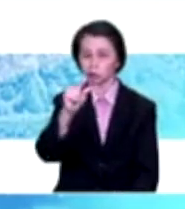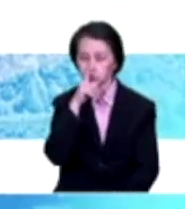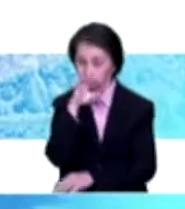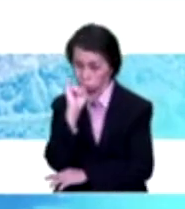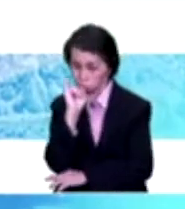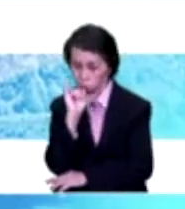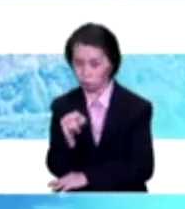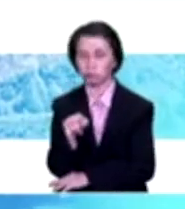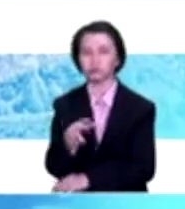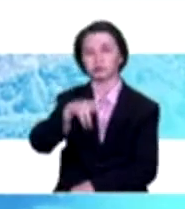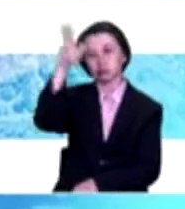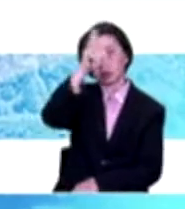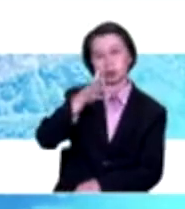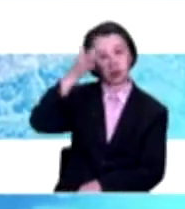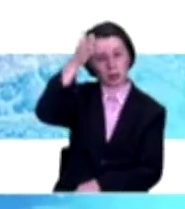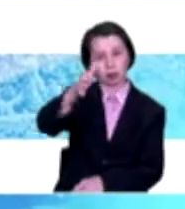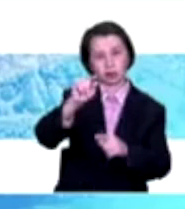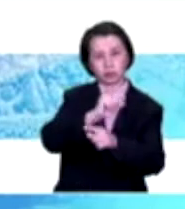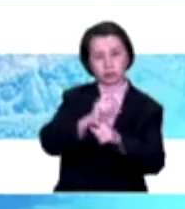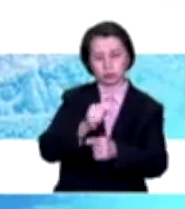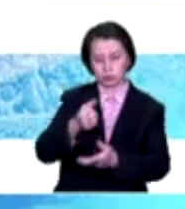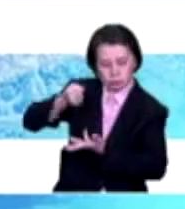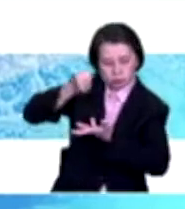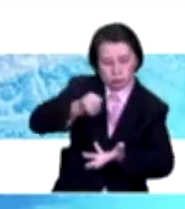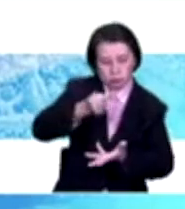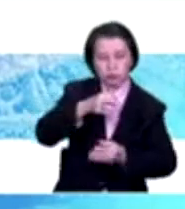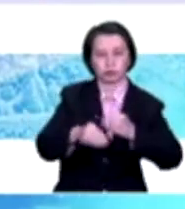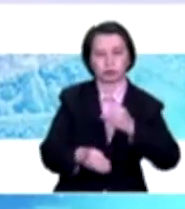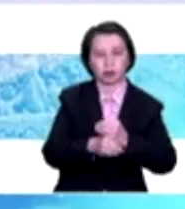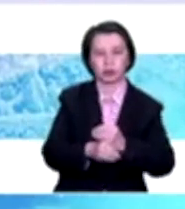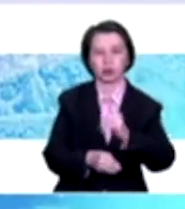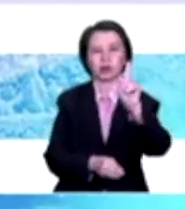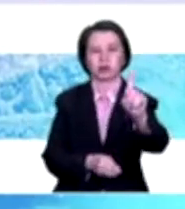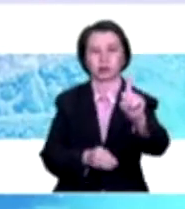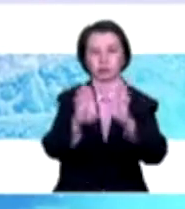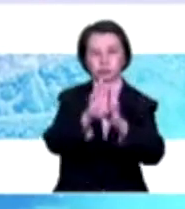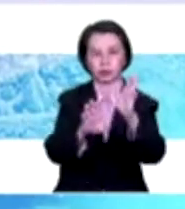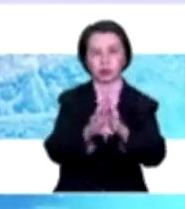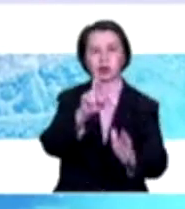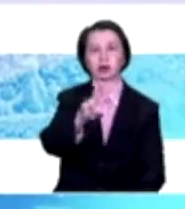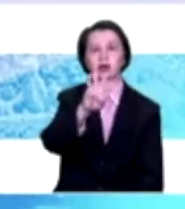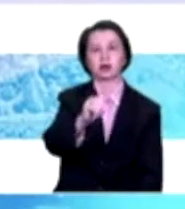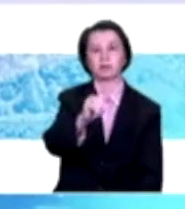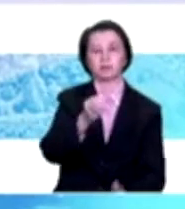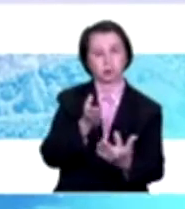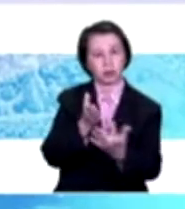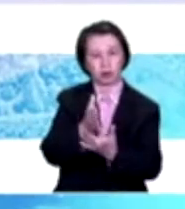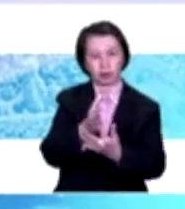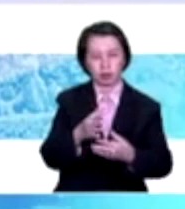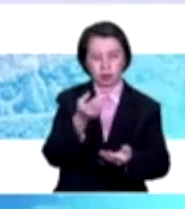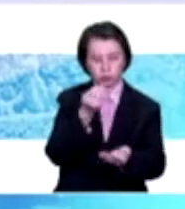terjamin, kerajaan akan menyediakan peruntukan tambahan sebanyak RM1 bilion. Melalui